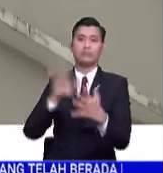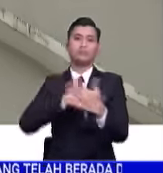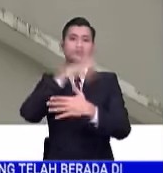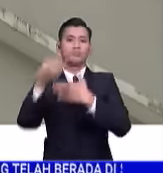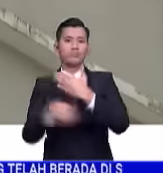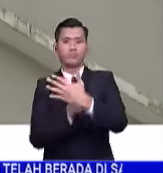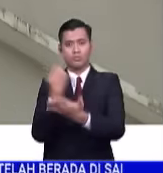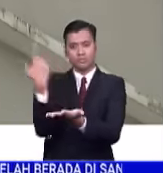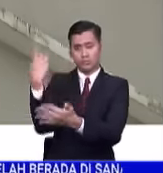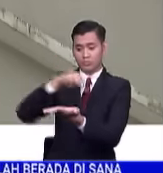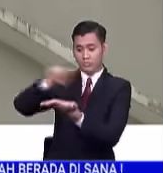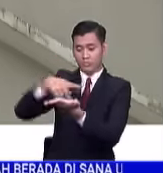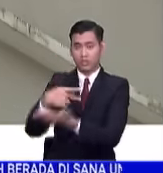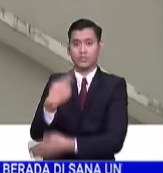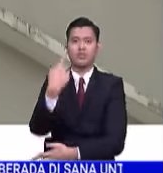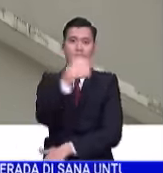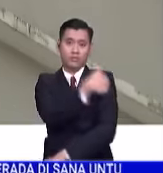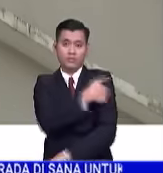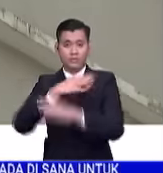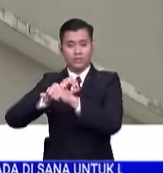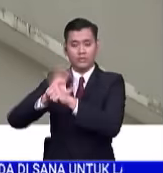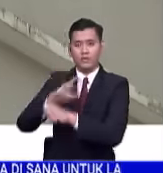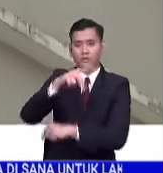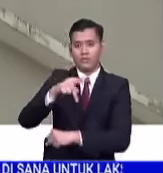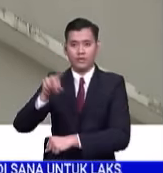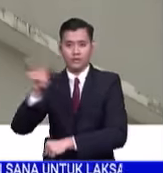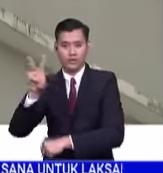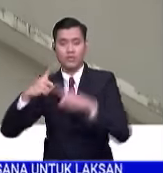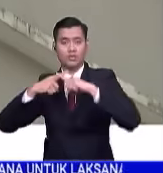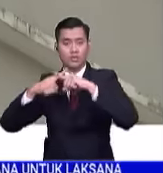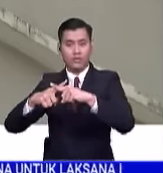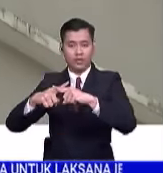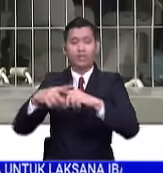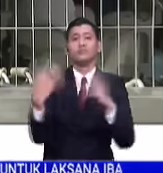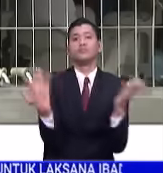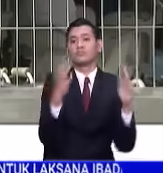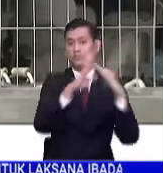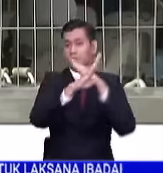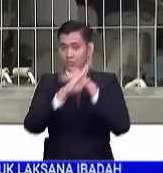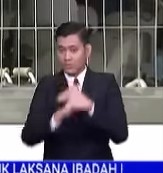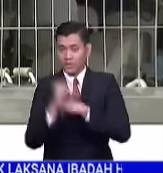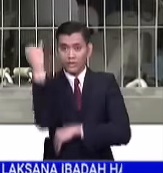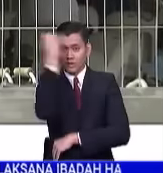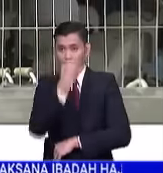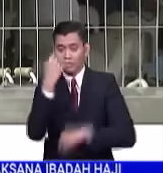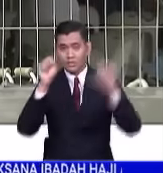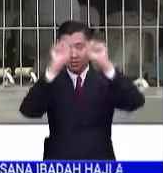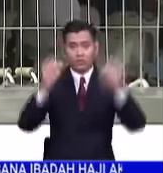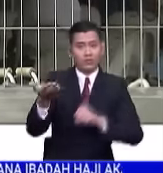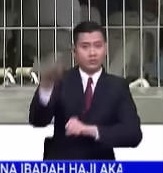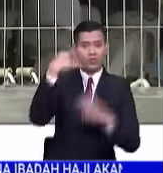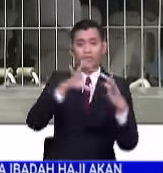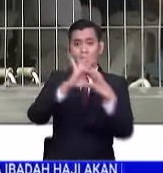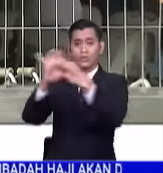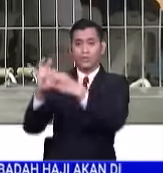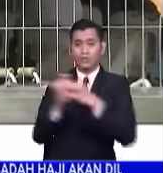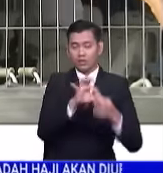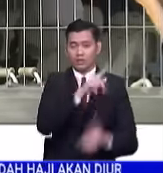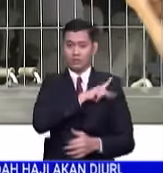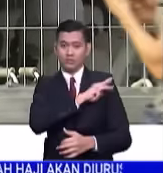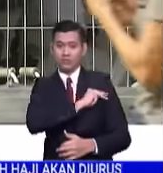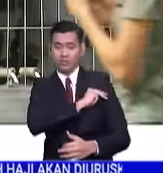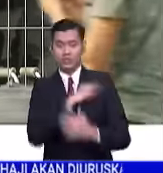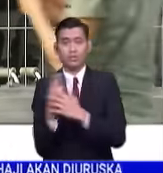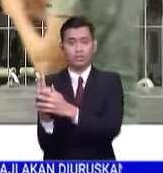Pemberian Vaksin PPV Dewan Orang Ramai Kampung Ampang Indah Selangor Selasa lalu dengan kerjasama Kementerian Perpaduan Negara